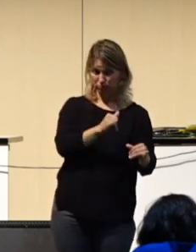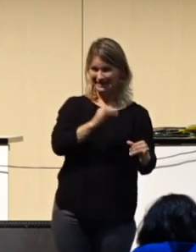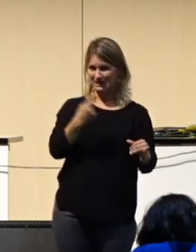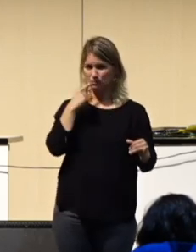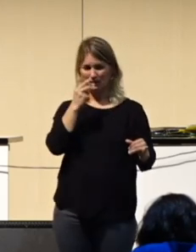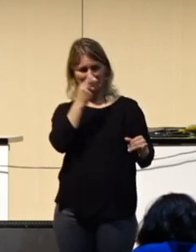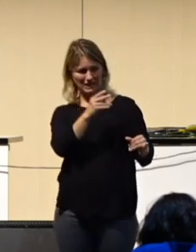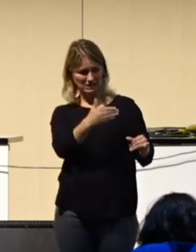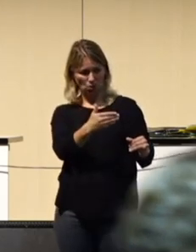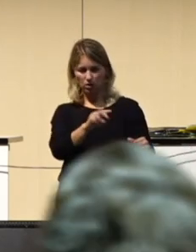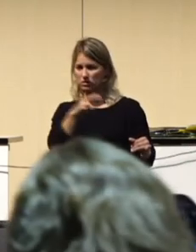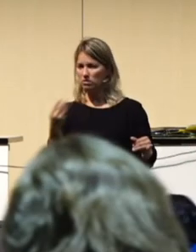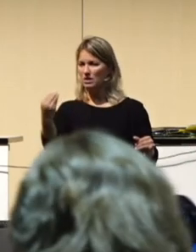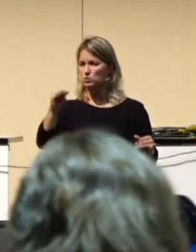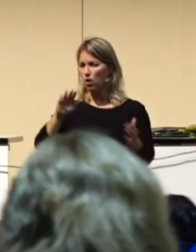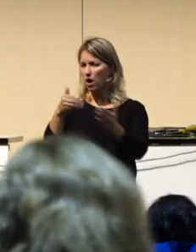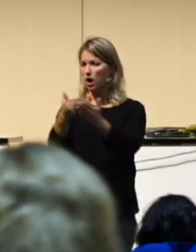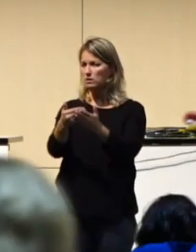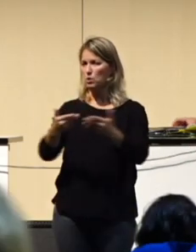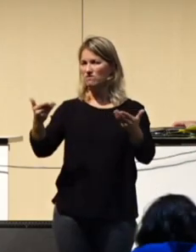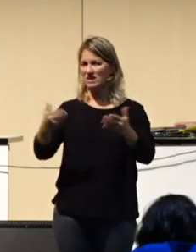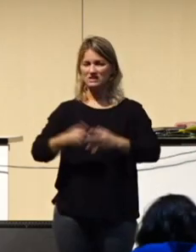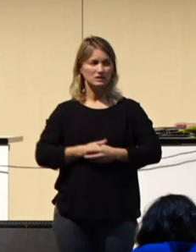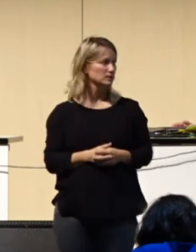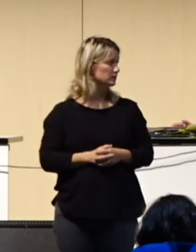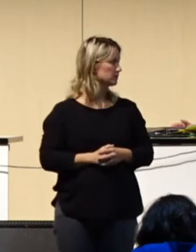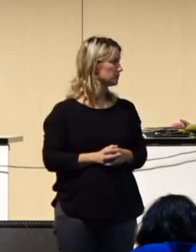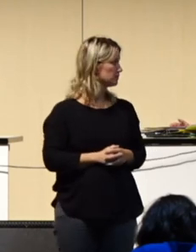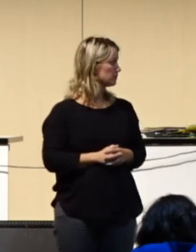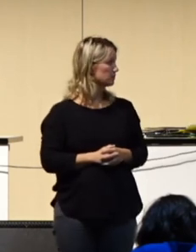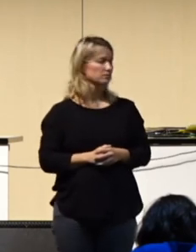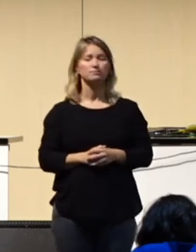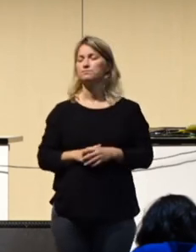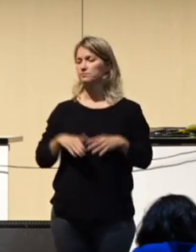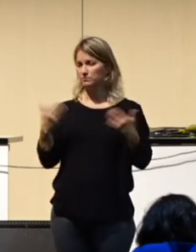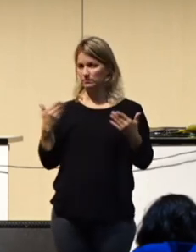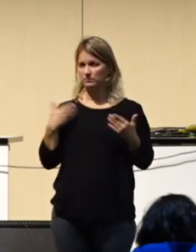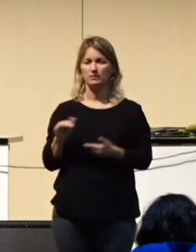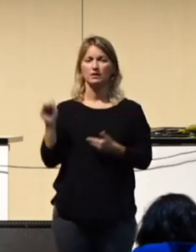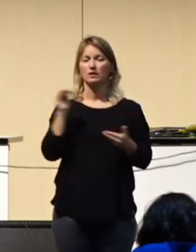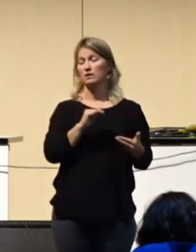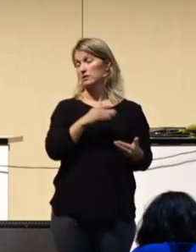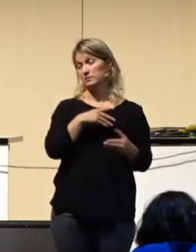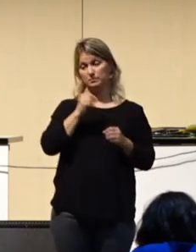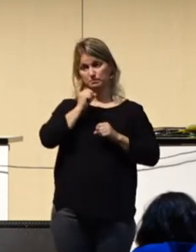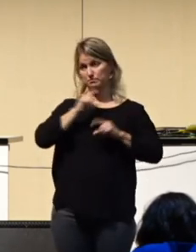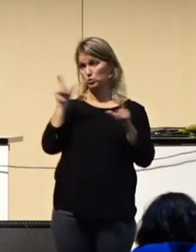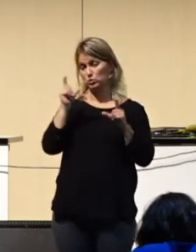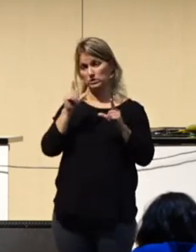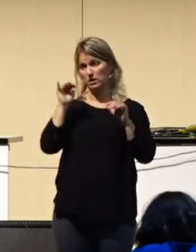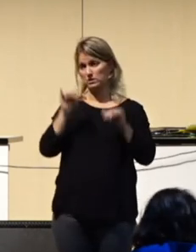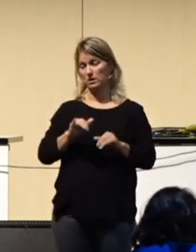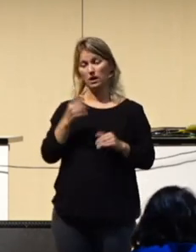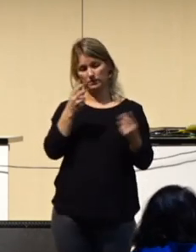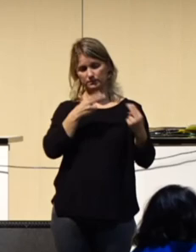Stand noch aufgenommen werden? Also, lieber Franz Fischer, der Kollege Thonhauser ist quietschmunter und will jetzt auch gleich die Beantwortung